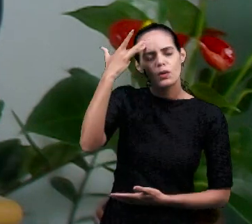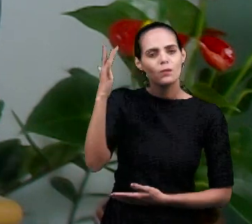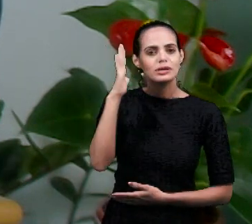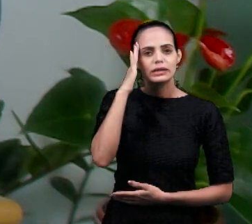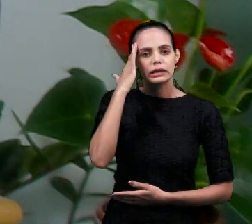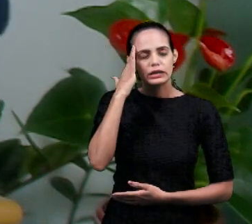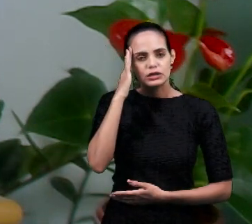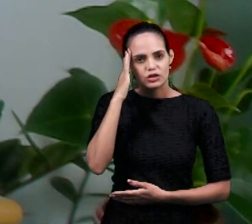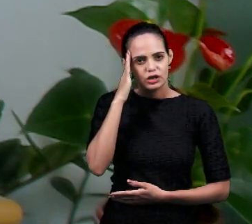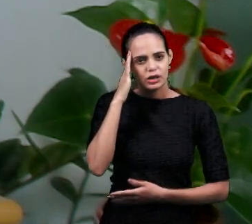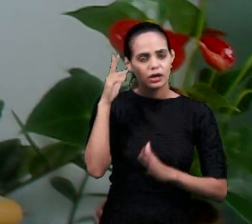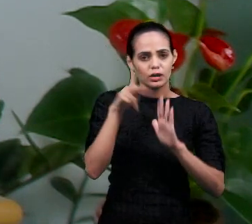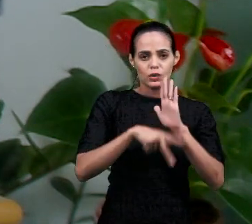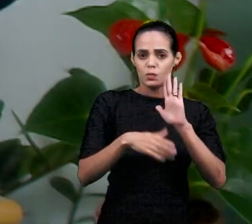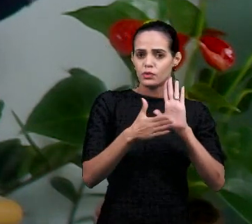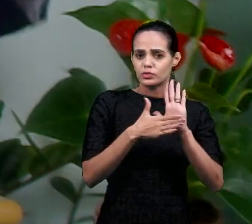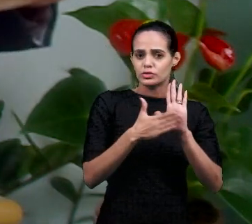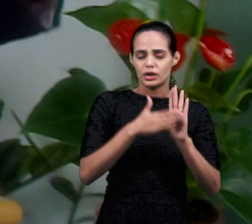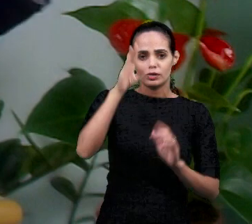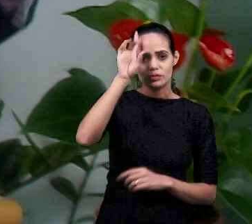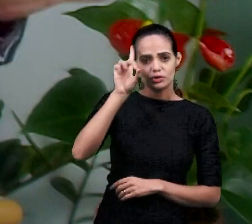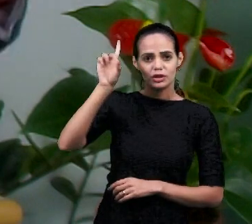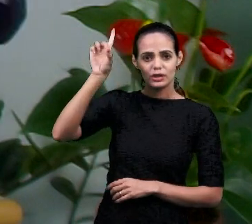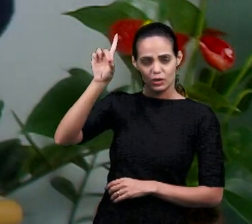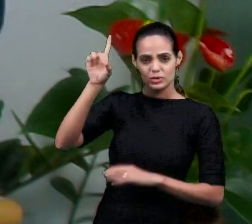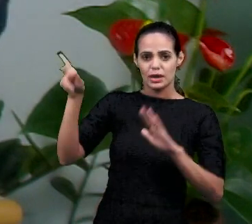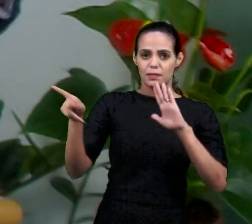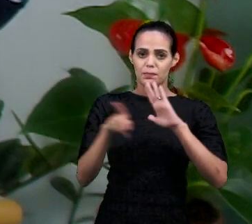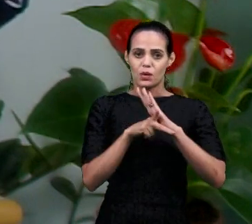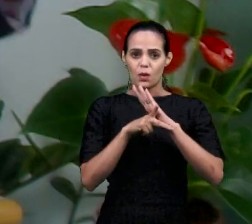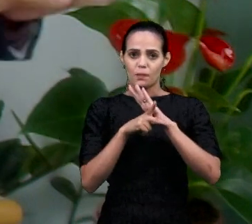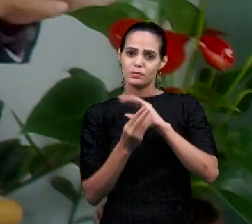de Dieu était encore basé